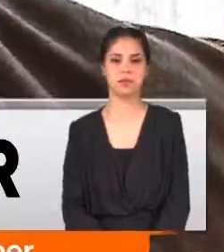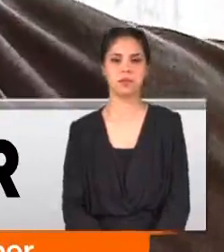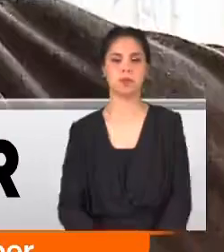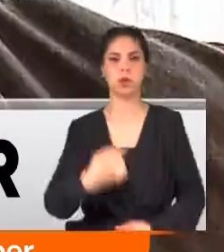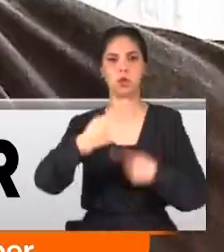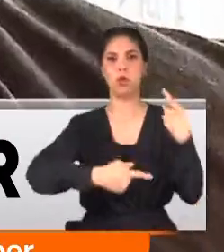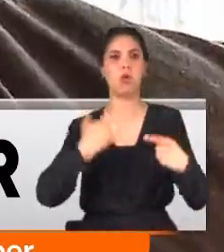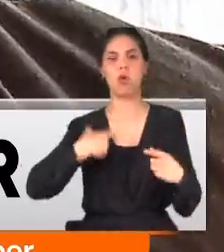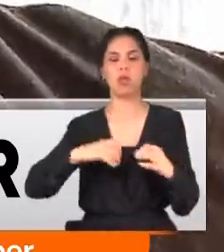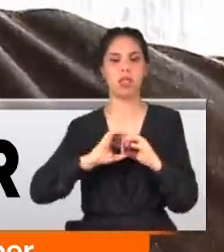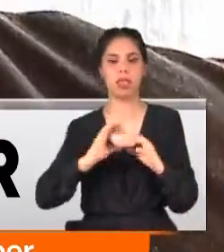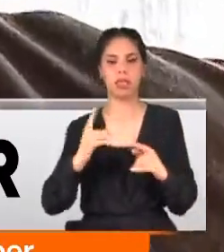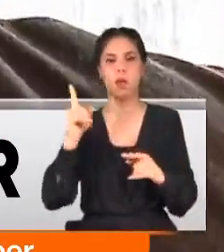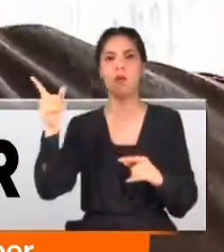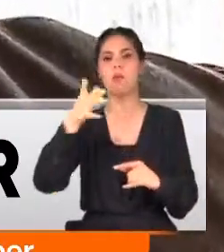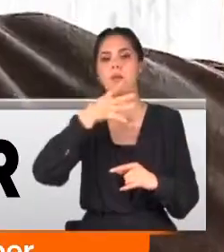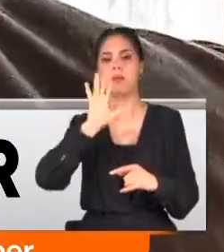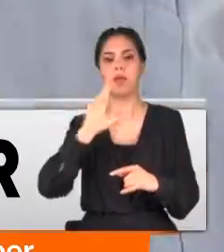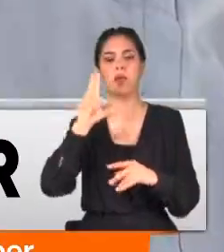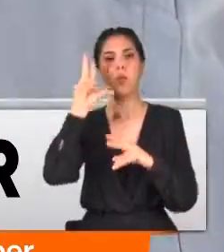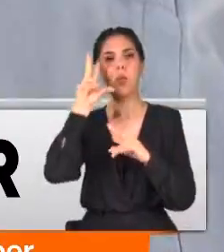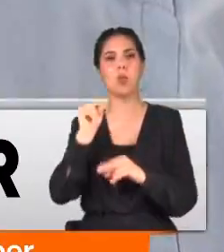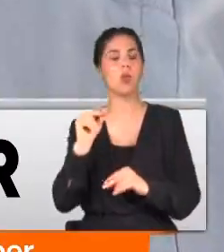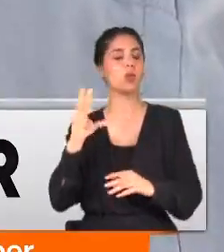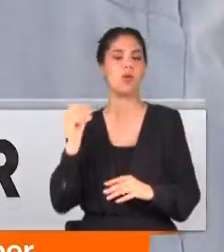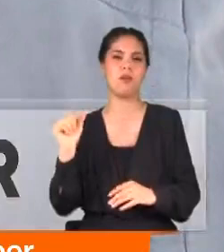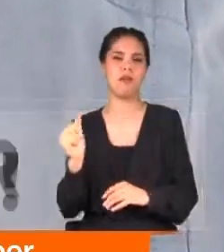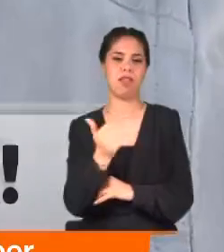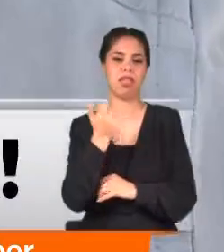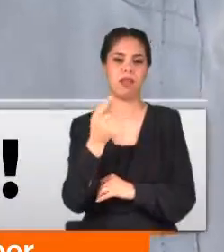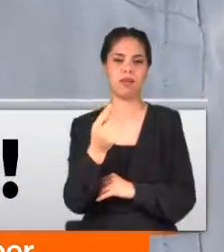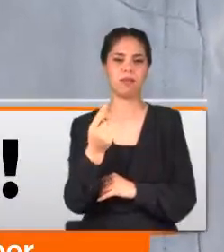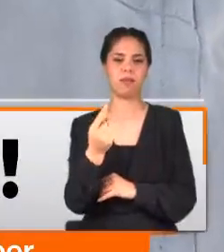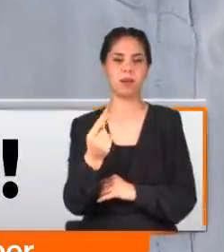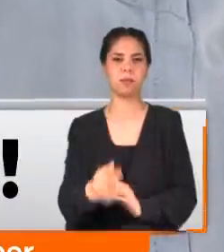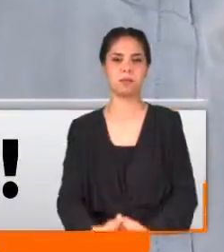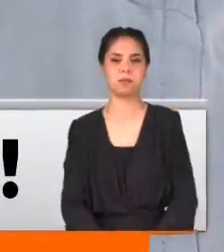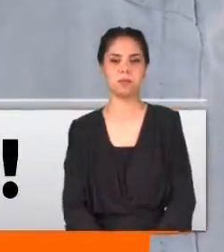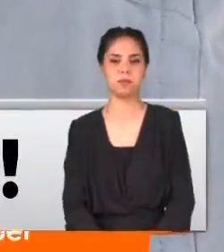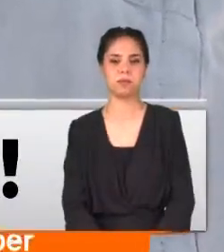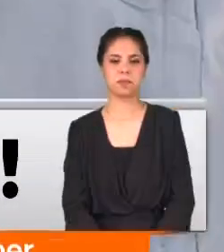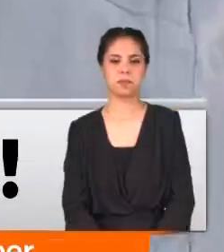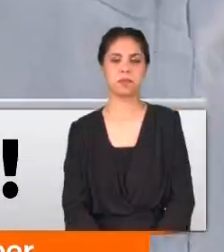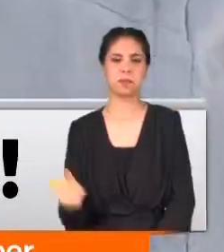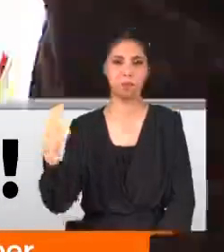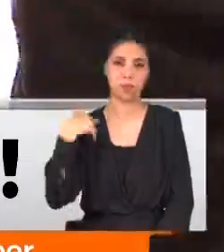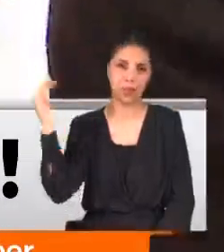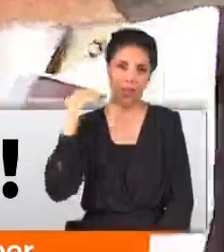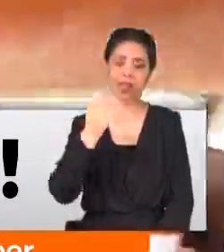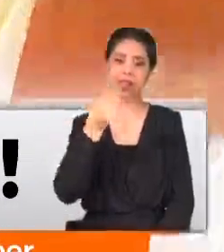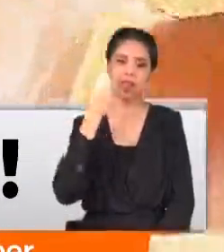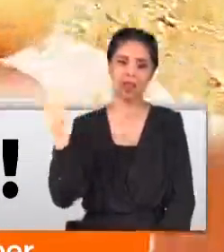Kokoreçimizin özelliği, onlar bilmez uykuluktur abi. Yedirir miyiz kokoreci? Bize gelsinler, bizden yesinler.